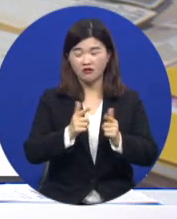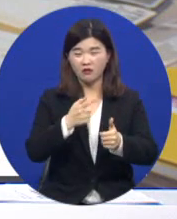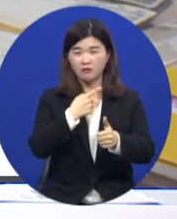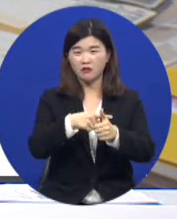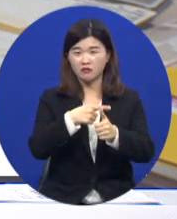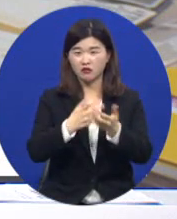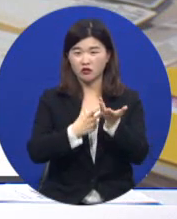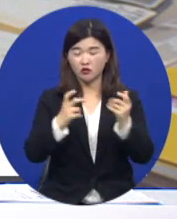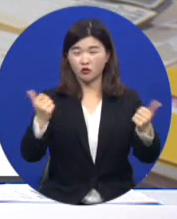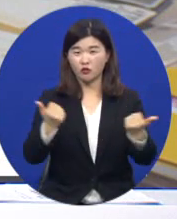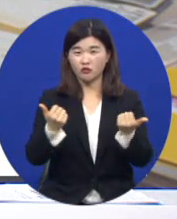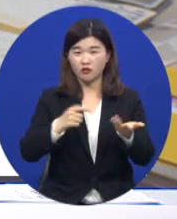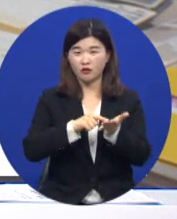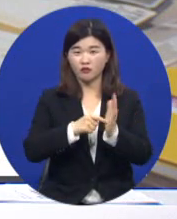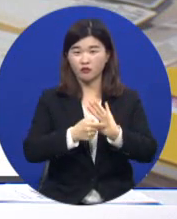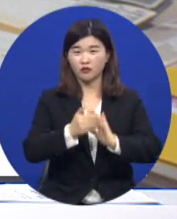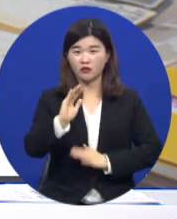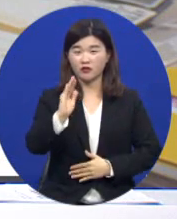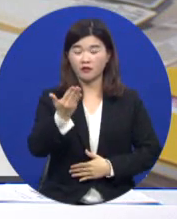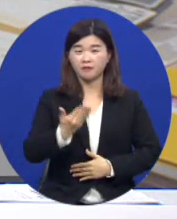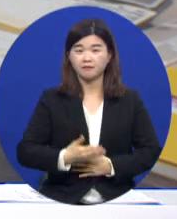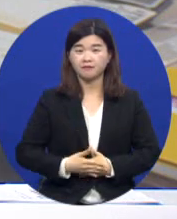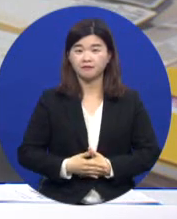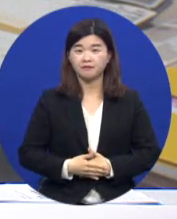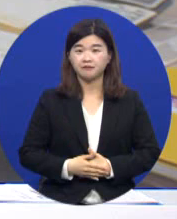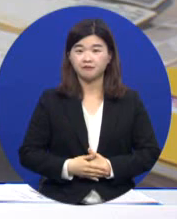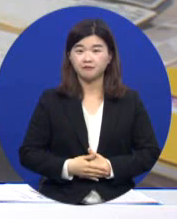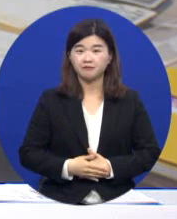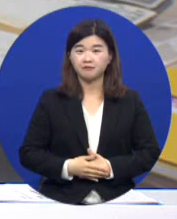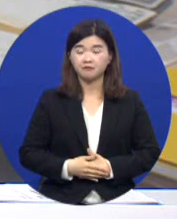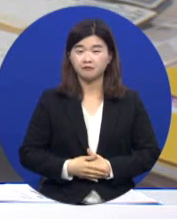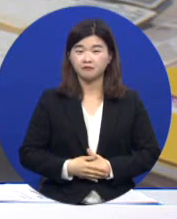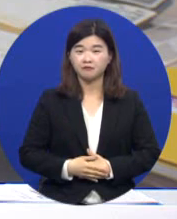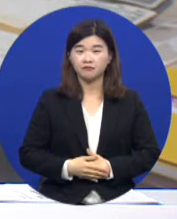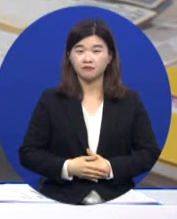비판이 제주도의회에서 나왔습니다. 현재용 기자가 보도합니다.